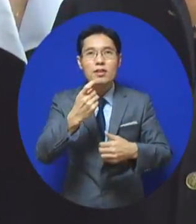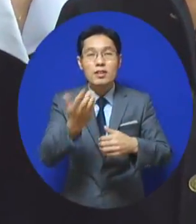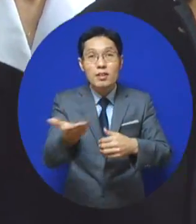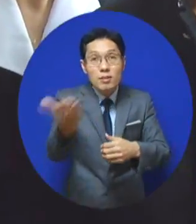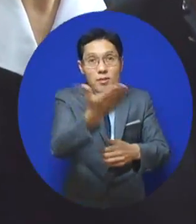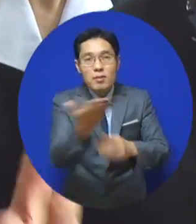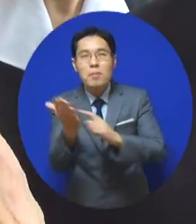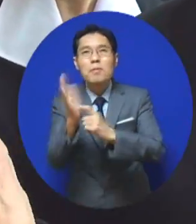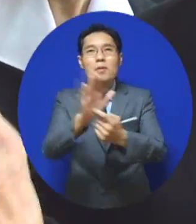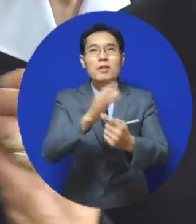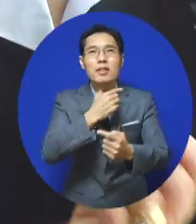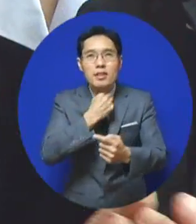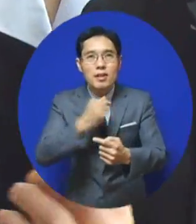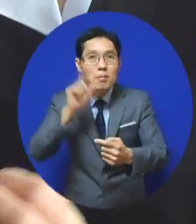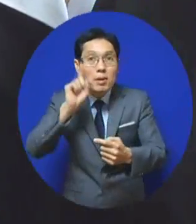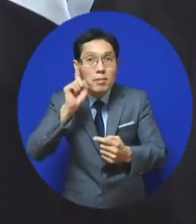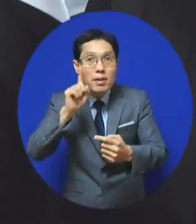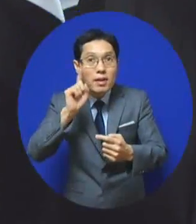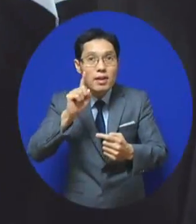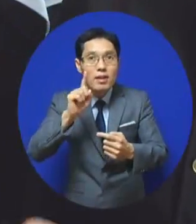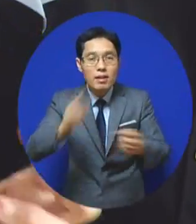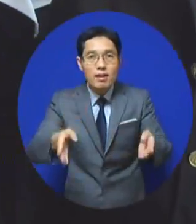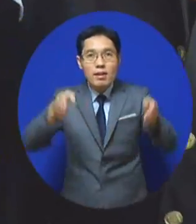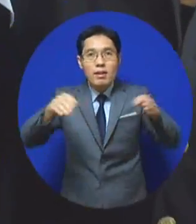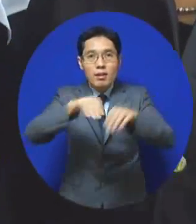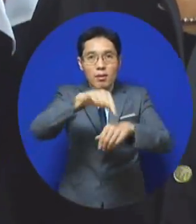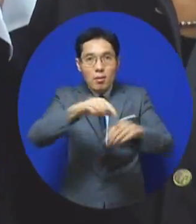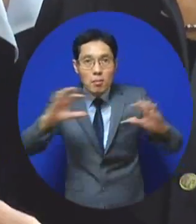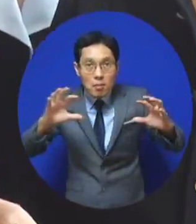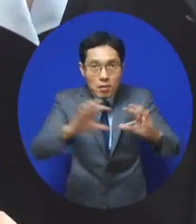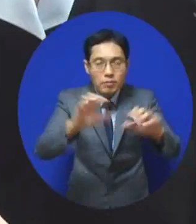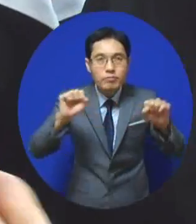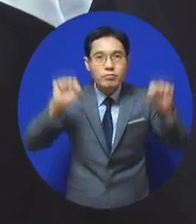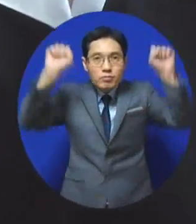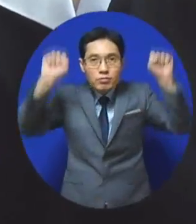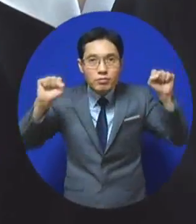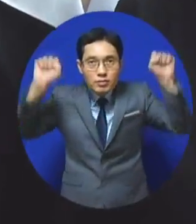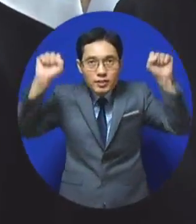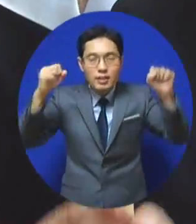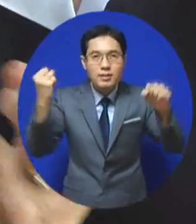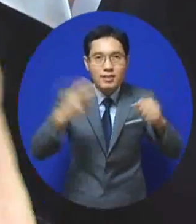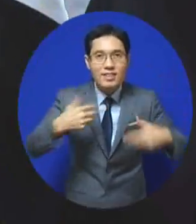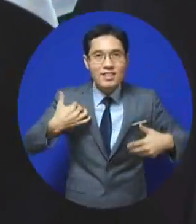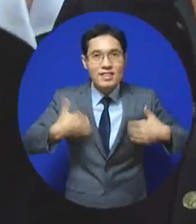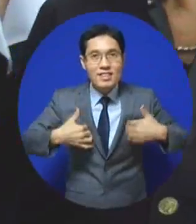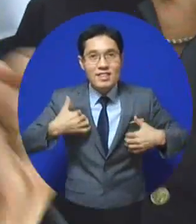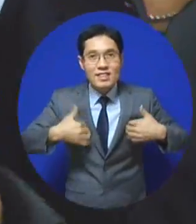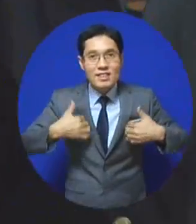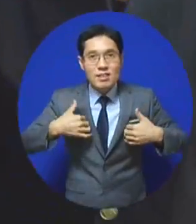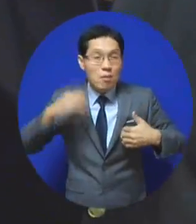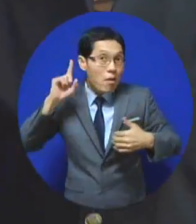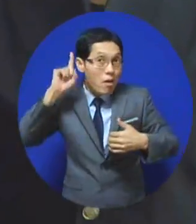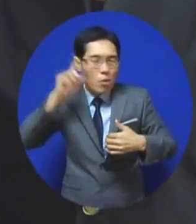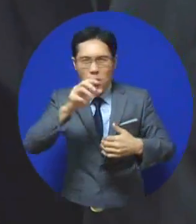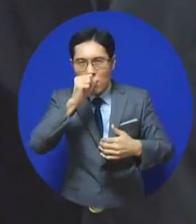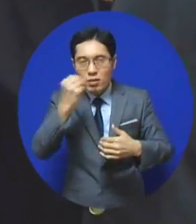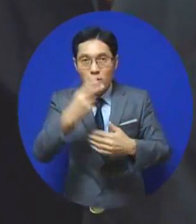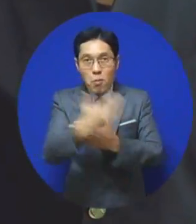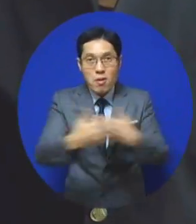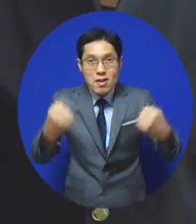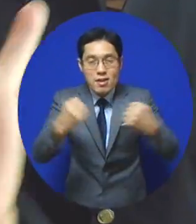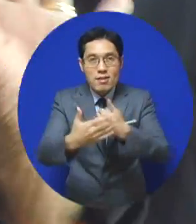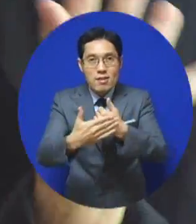싶어서 매일매일 해관에서 모여서 운동을 하고 즐겁게 혈압에도 좋고 건강에도